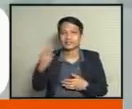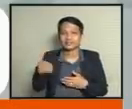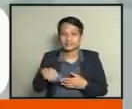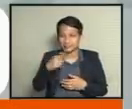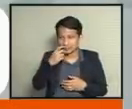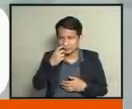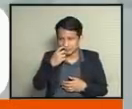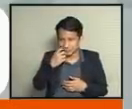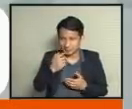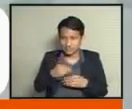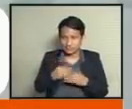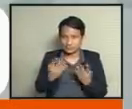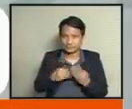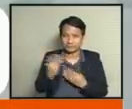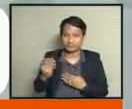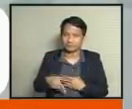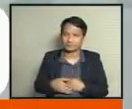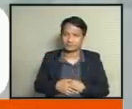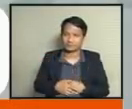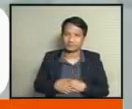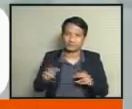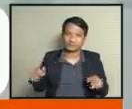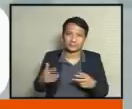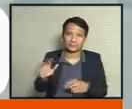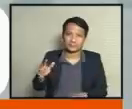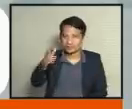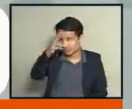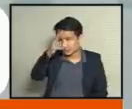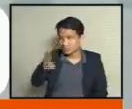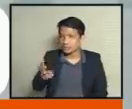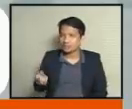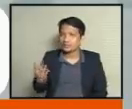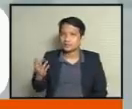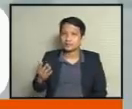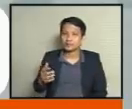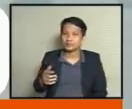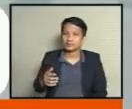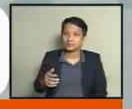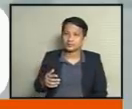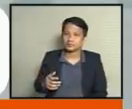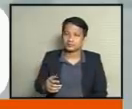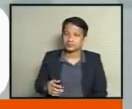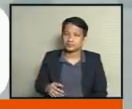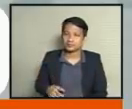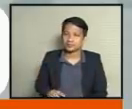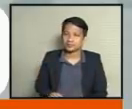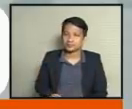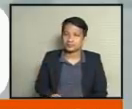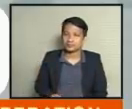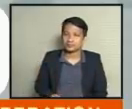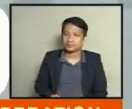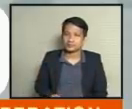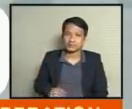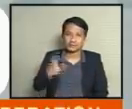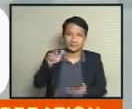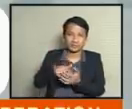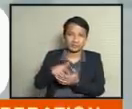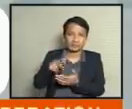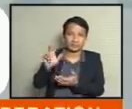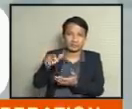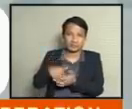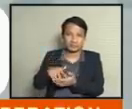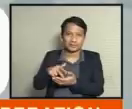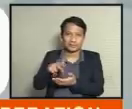niya? Malaki po yan pag manok niya. Magkano? Ano ba? 3 stress, yung ganun. Anong 3 stress?